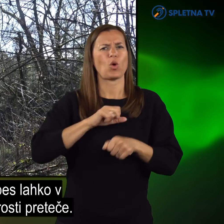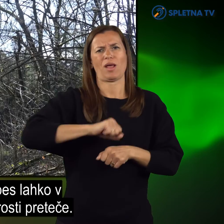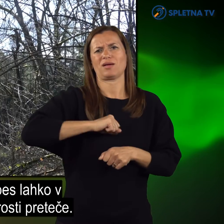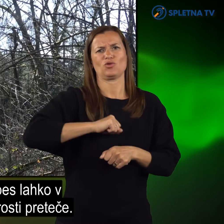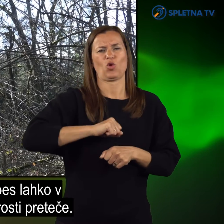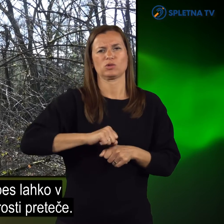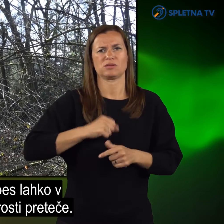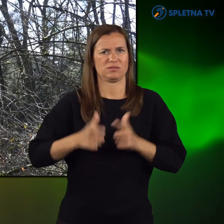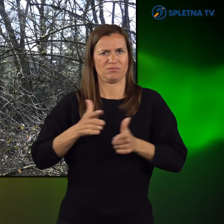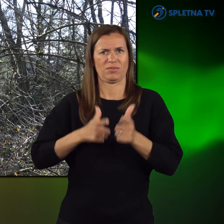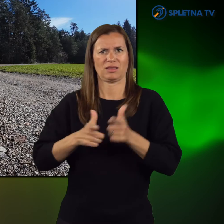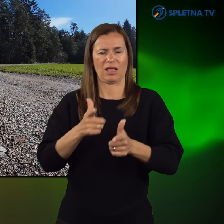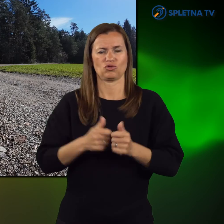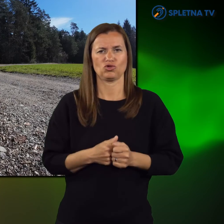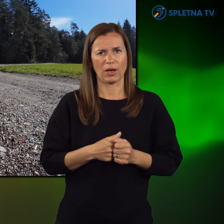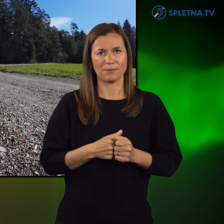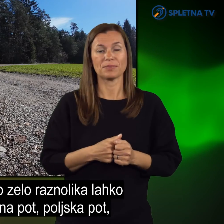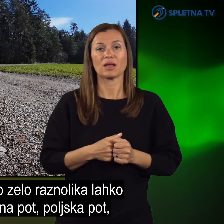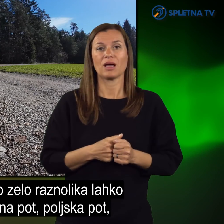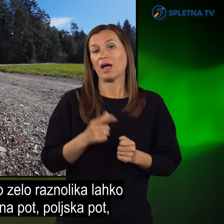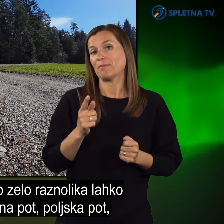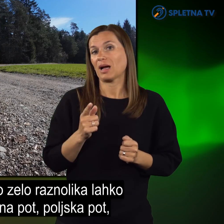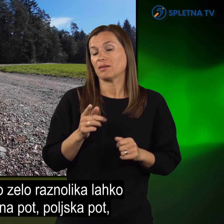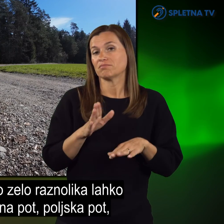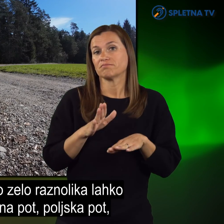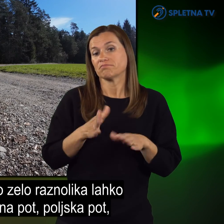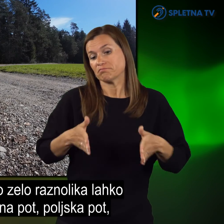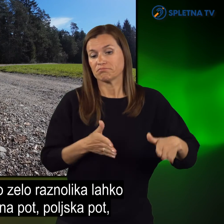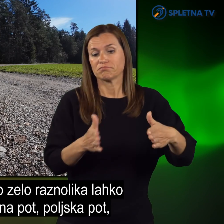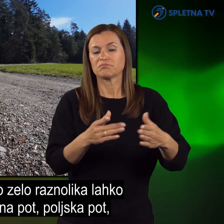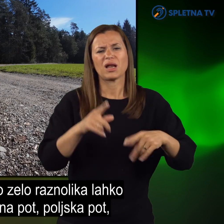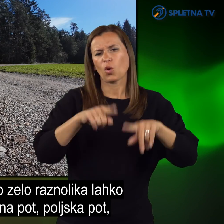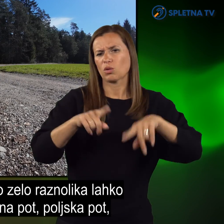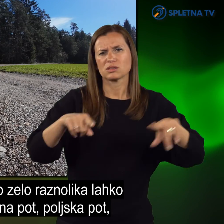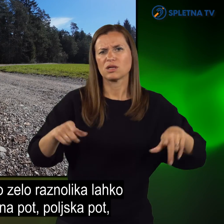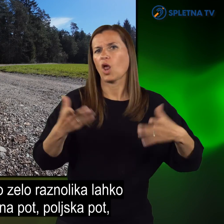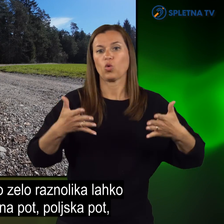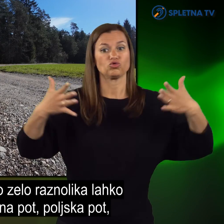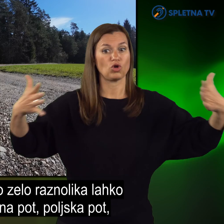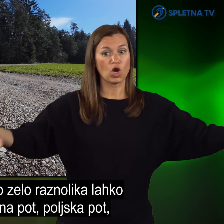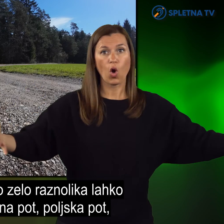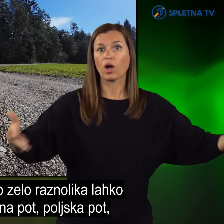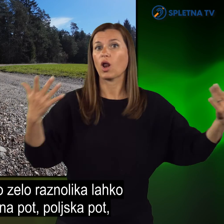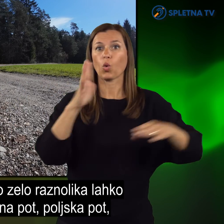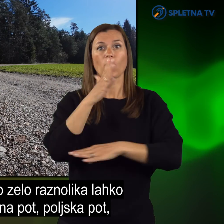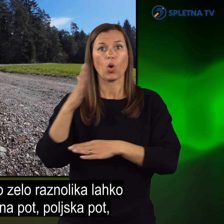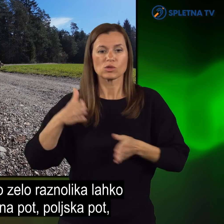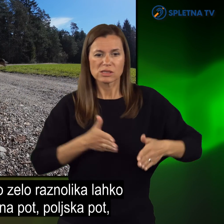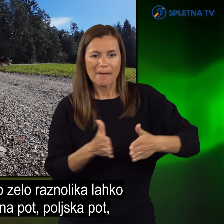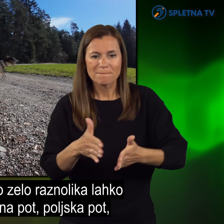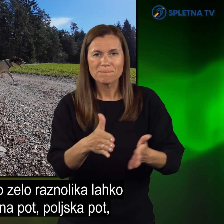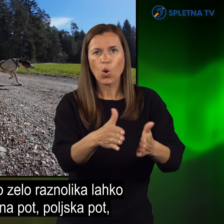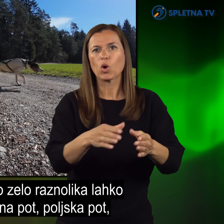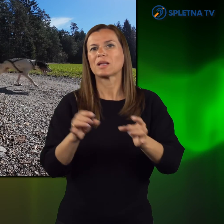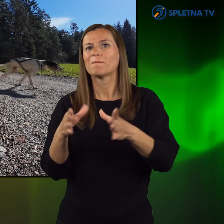polni brzini preteče. Se pa seveda proga lahko varira, lahko je široka, lahko je, ne vem, gozdna